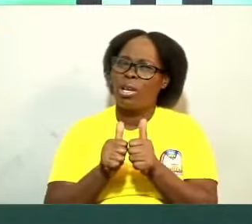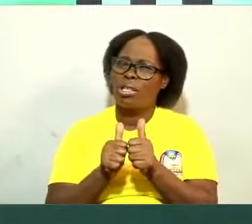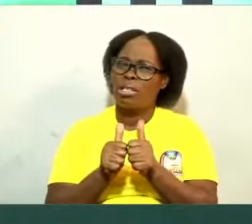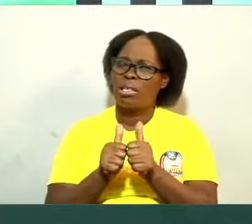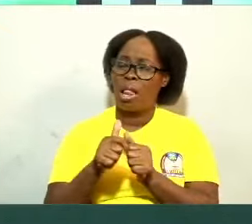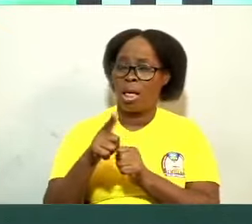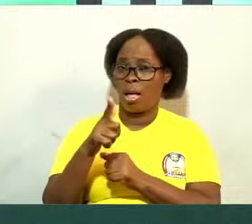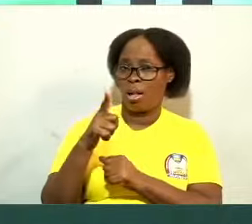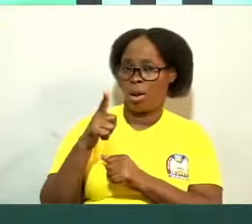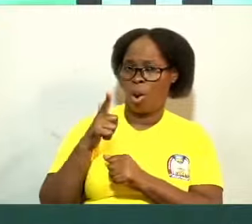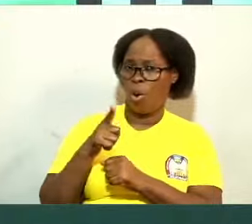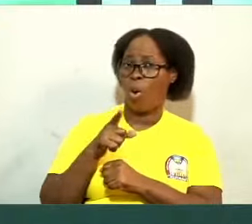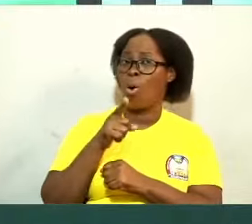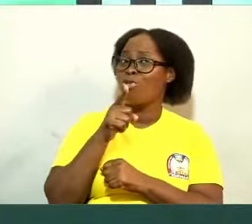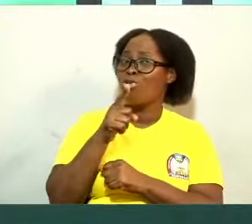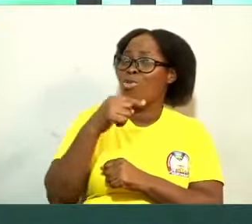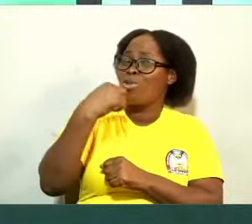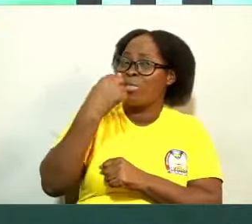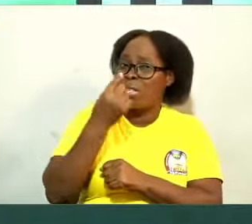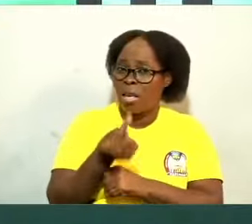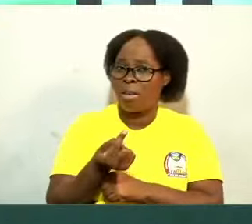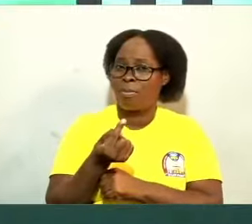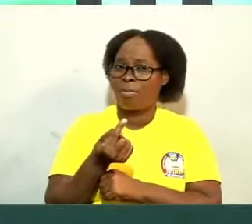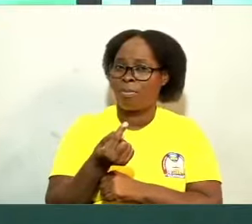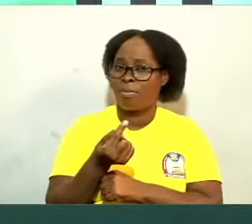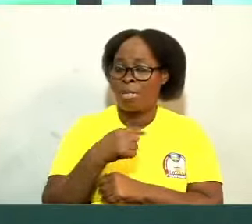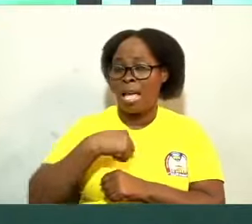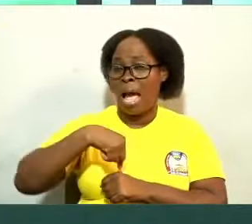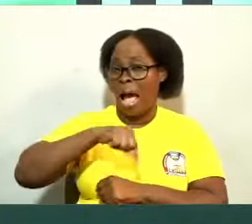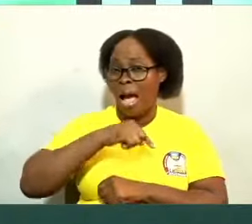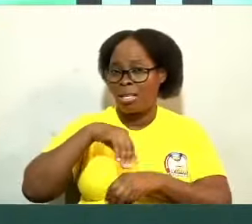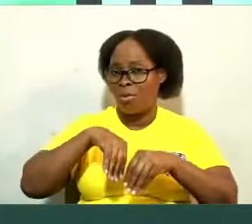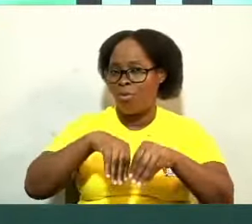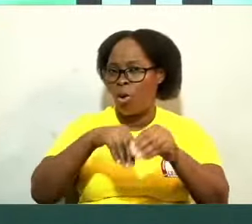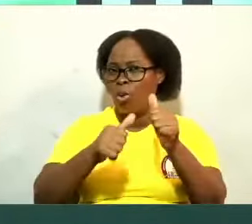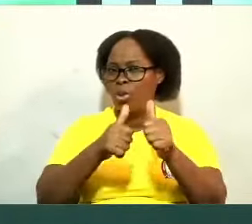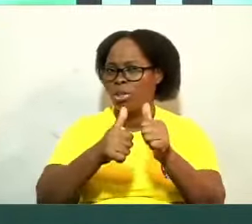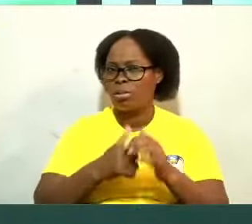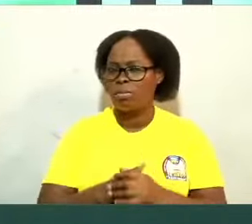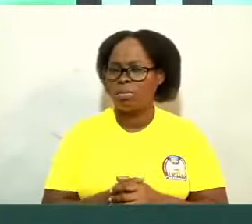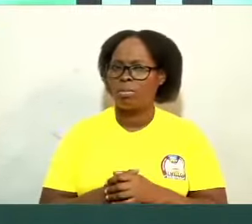amri unayosema tushike?